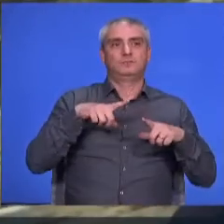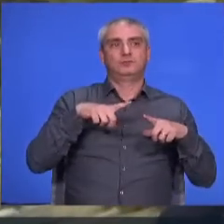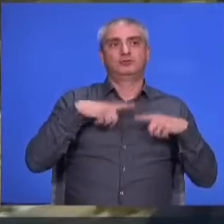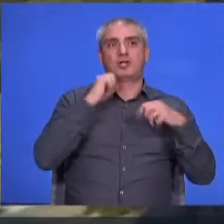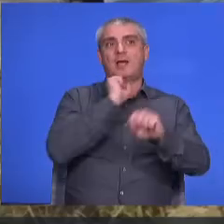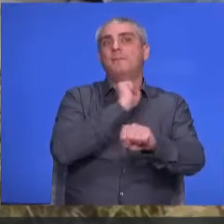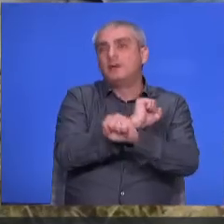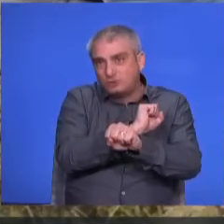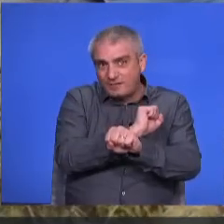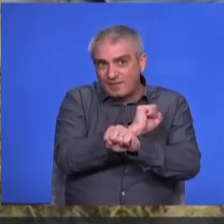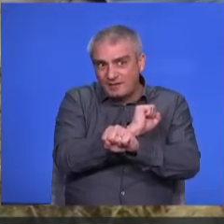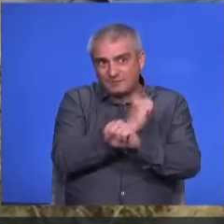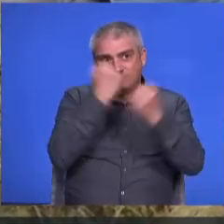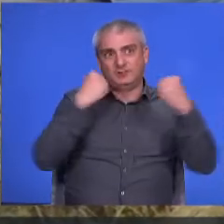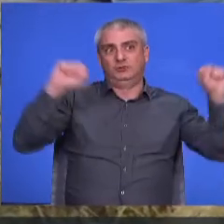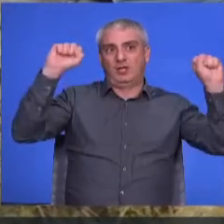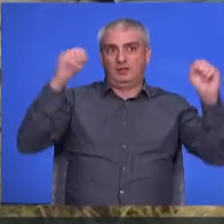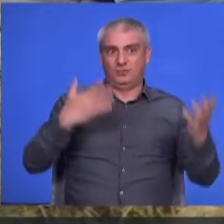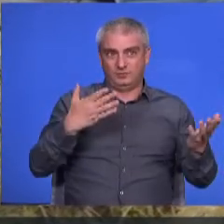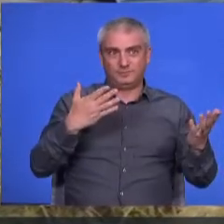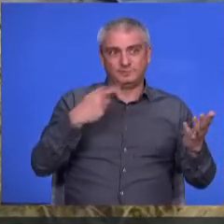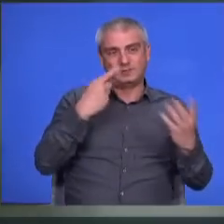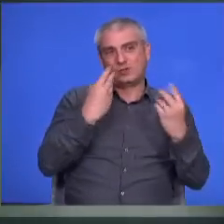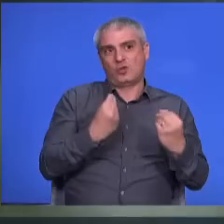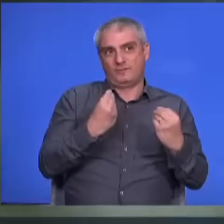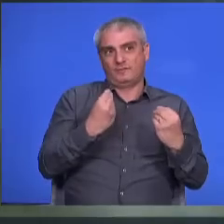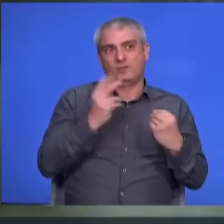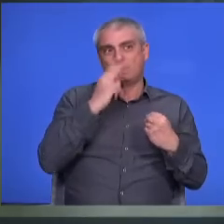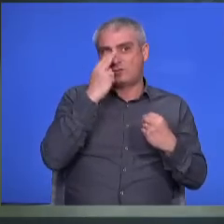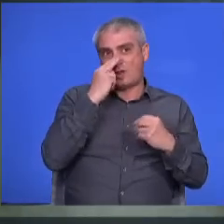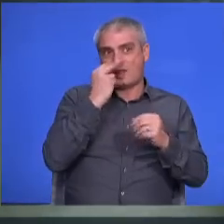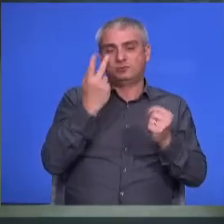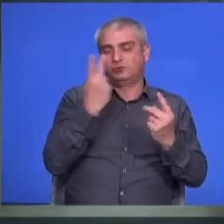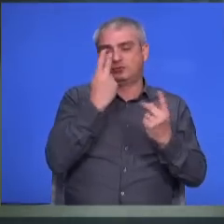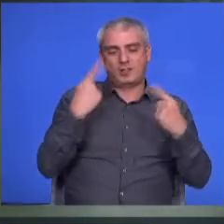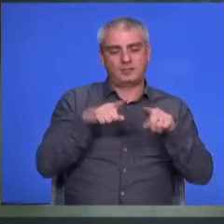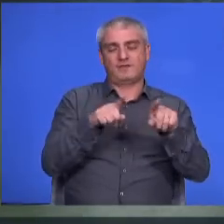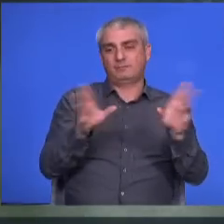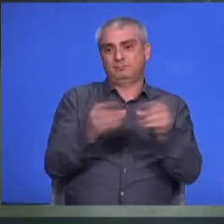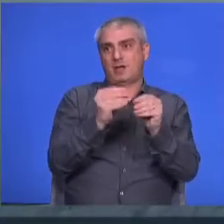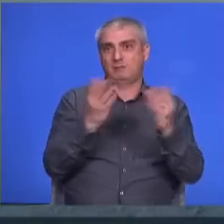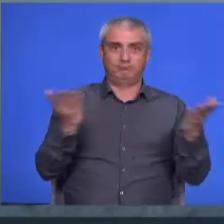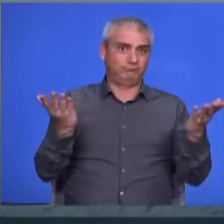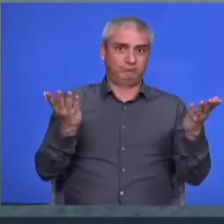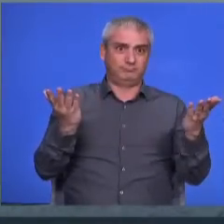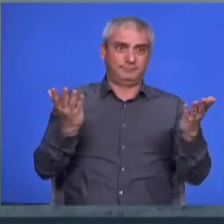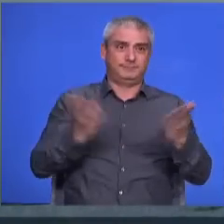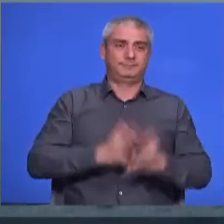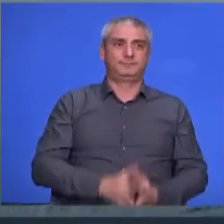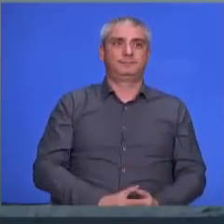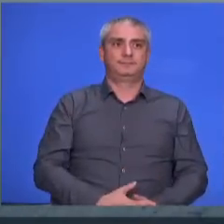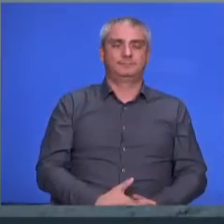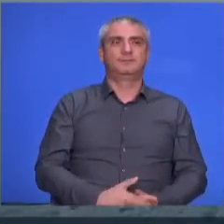in captivity. So that makes it nice that it's sort of serving a double purpose. רגע, יש כאן